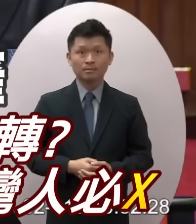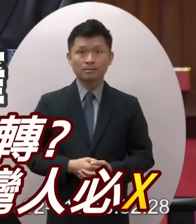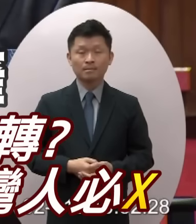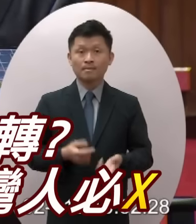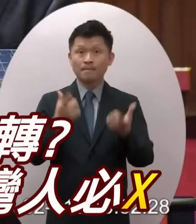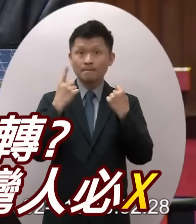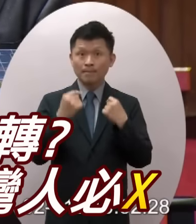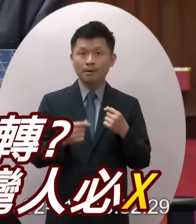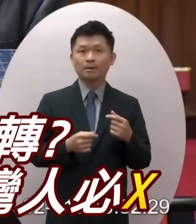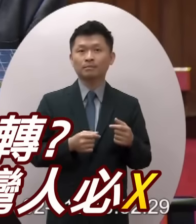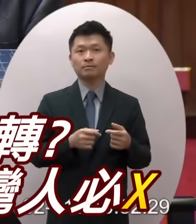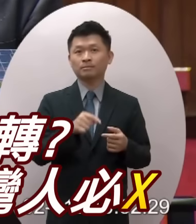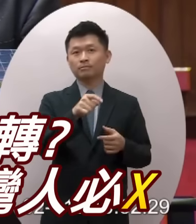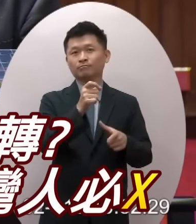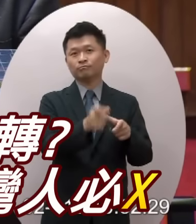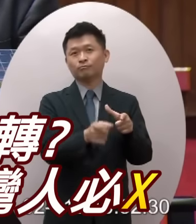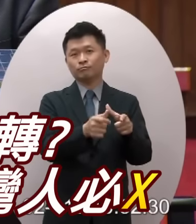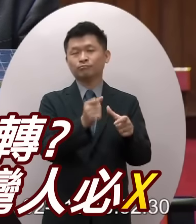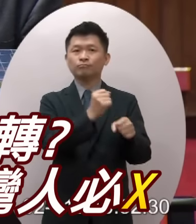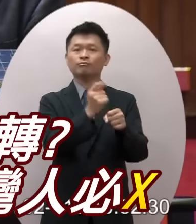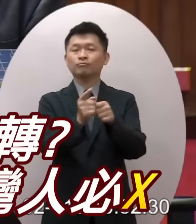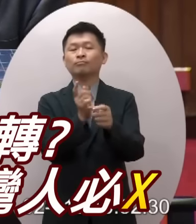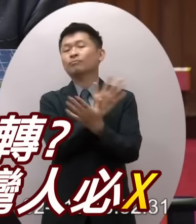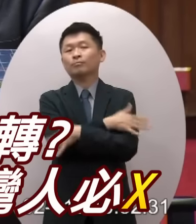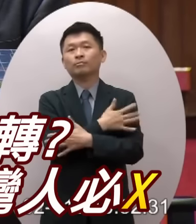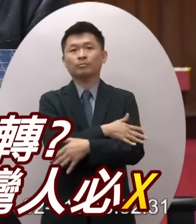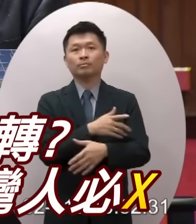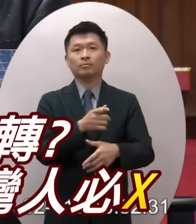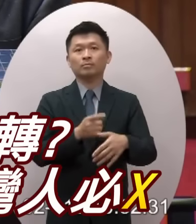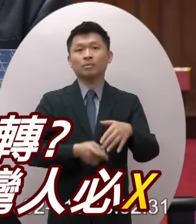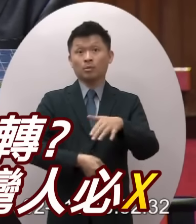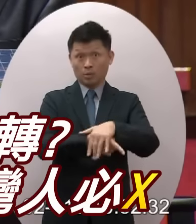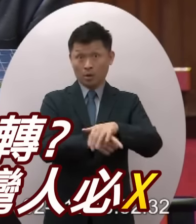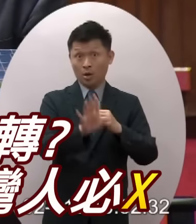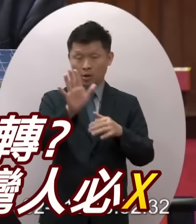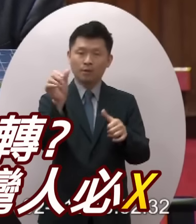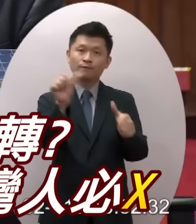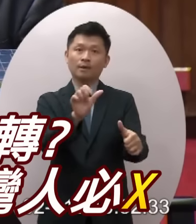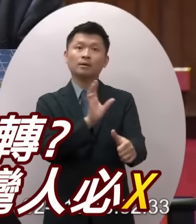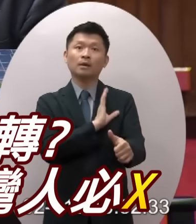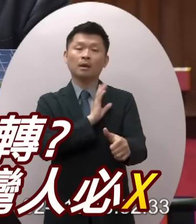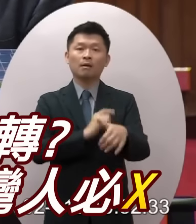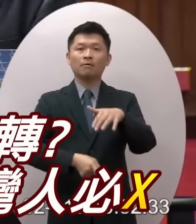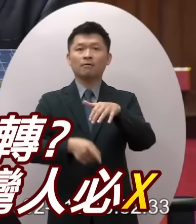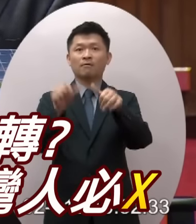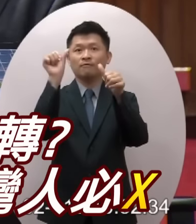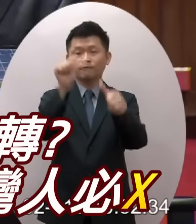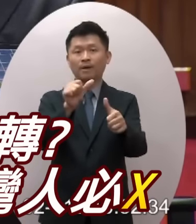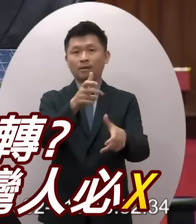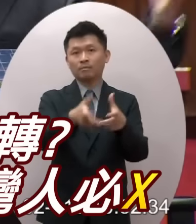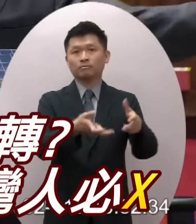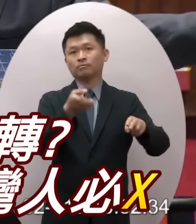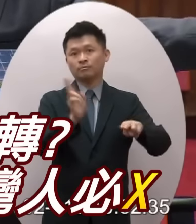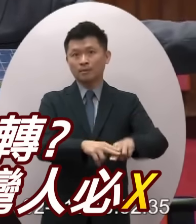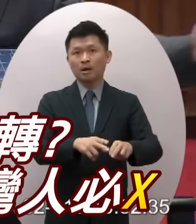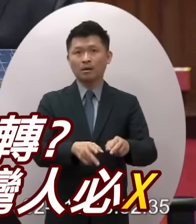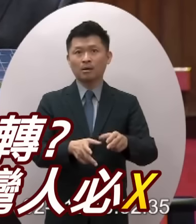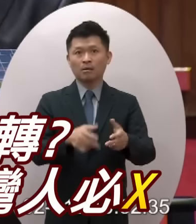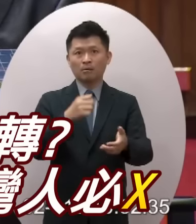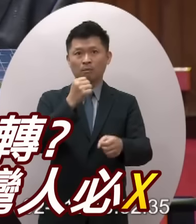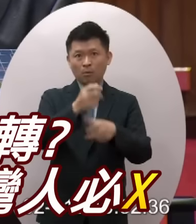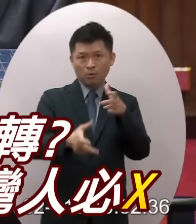本来咧生产，不管这间公司对唔对，伊都违规你甲处罚嘛，处罚变袂当生产嘛。伊的产量遐尼